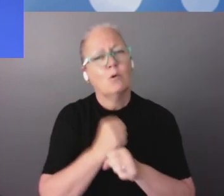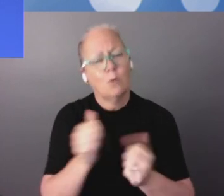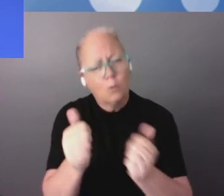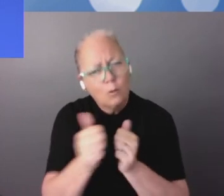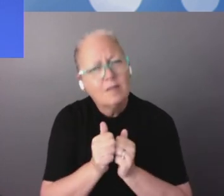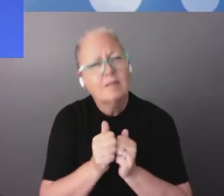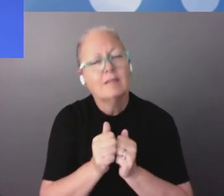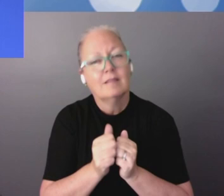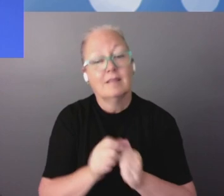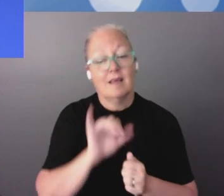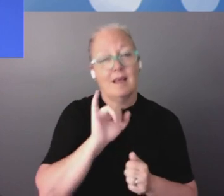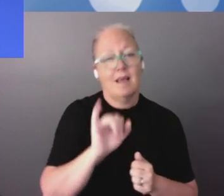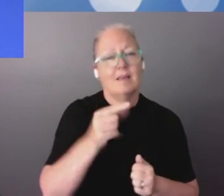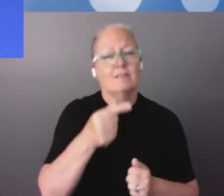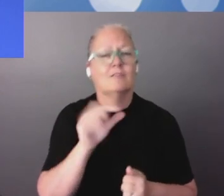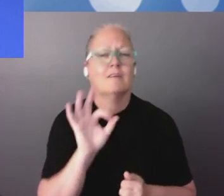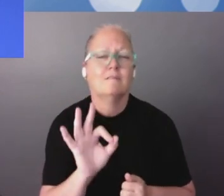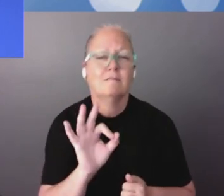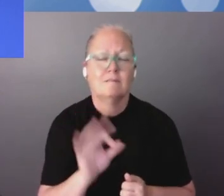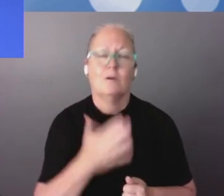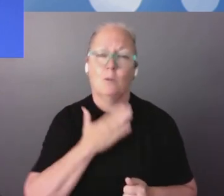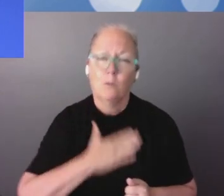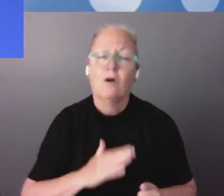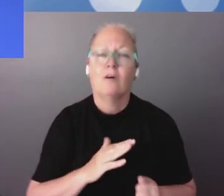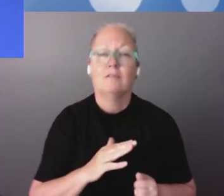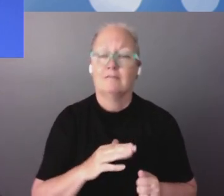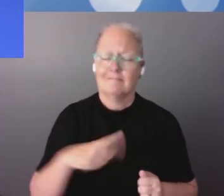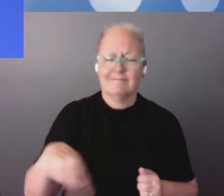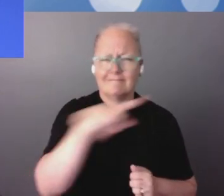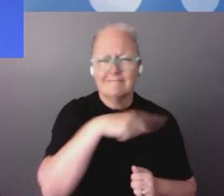网，共同治理互联网。如果